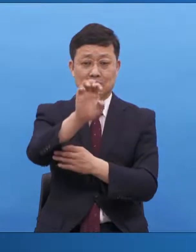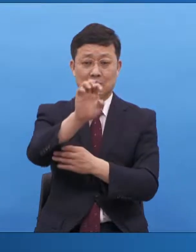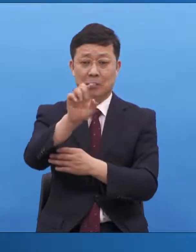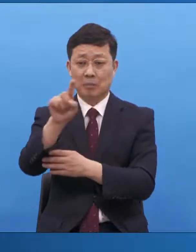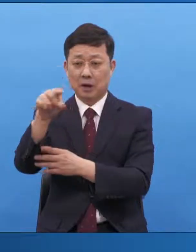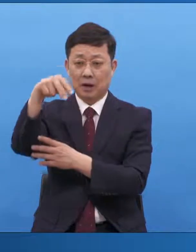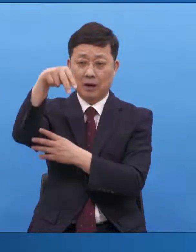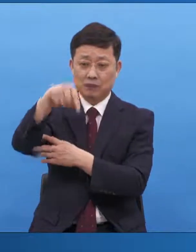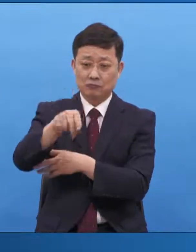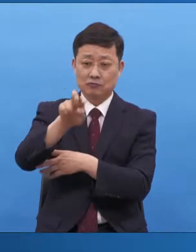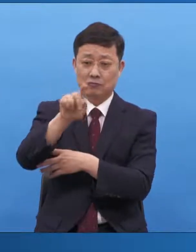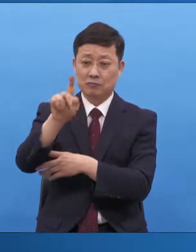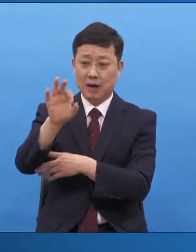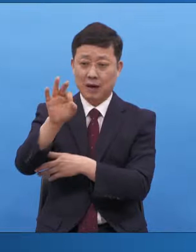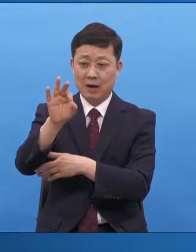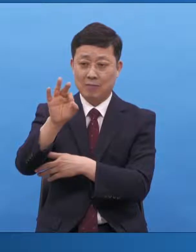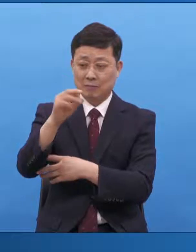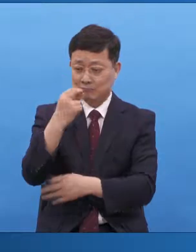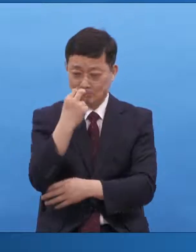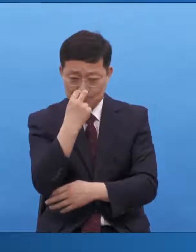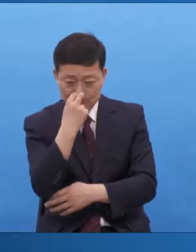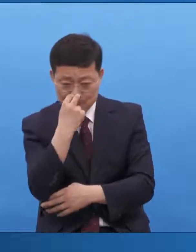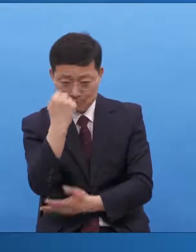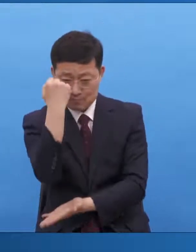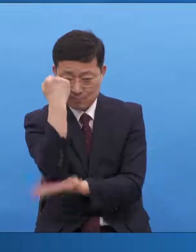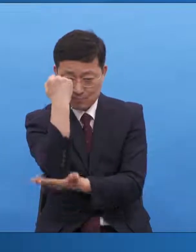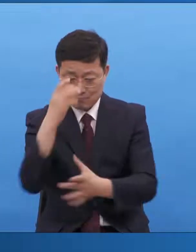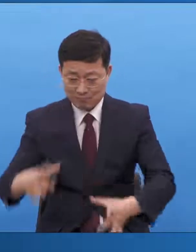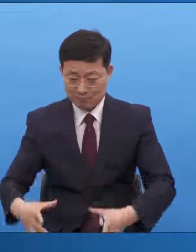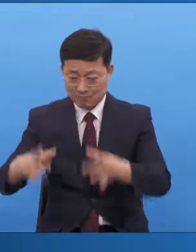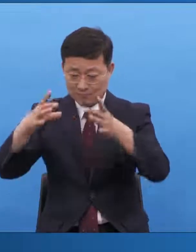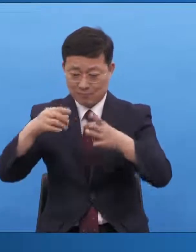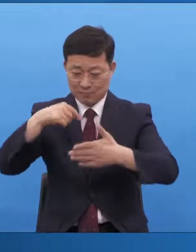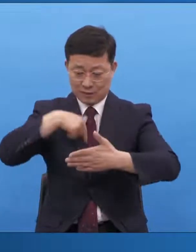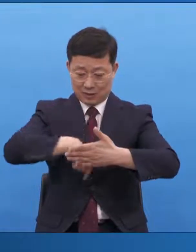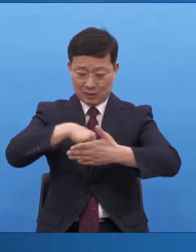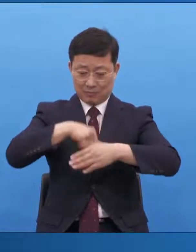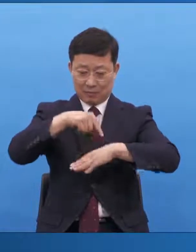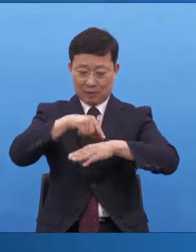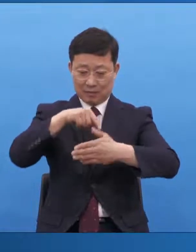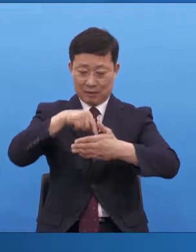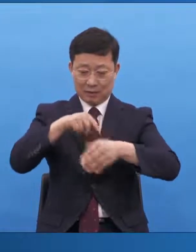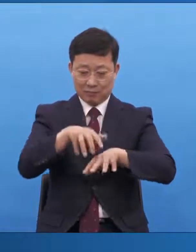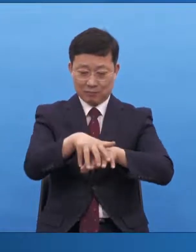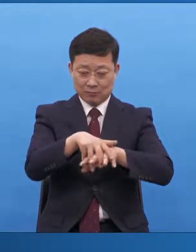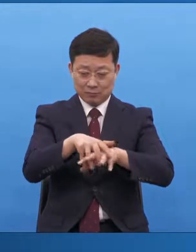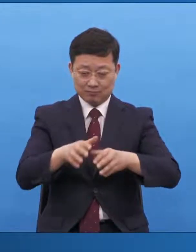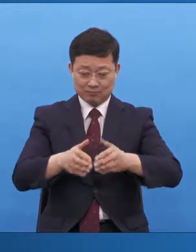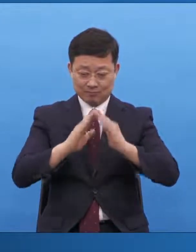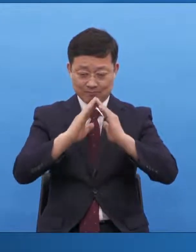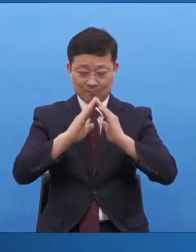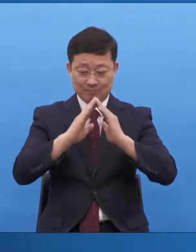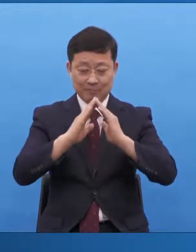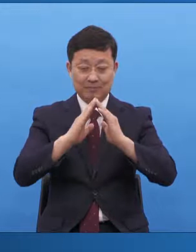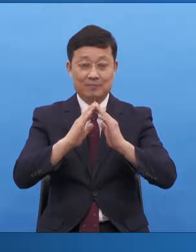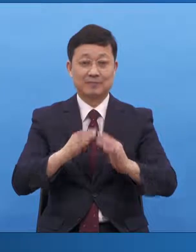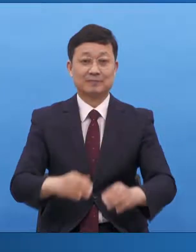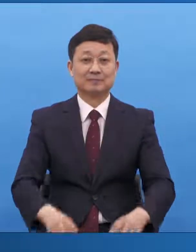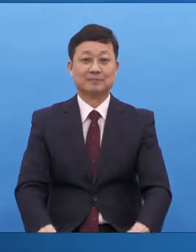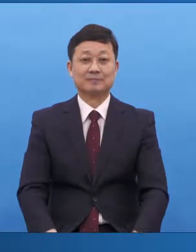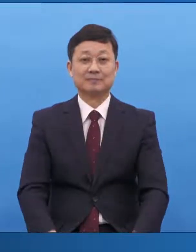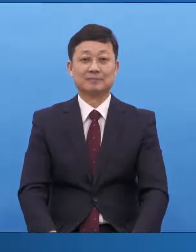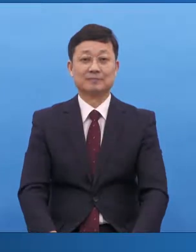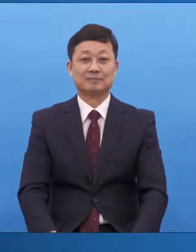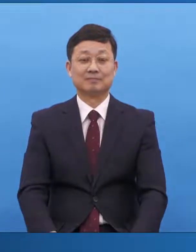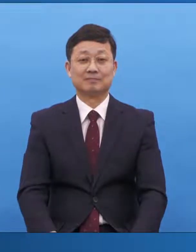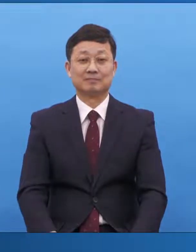The watchtower. 내 속에. Inside of me. 교회 만들어지기 이전에 내 안에. That before we can make it inside the church, it's made in